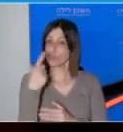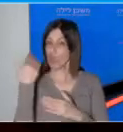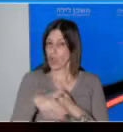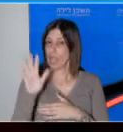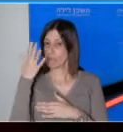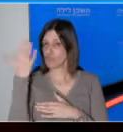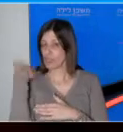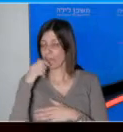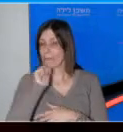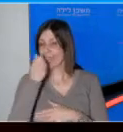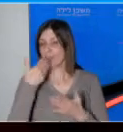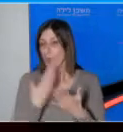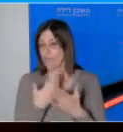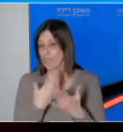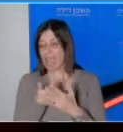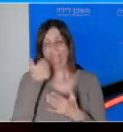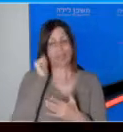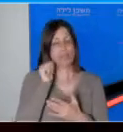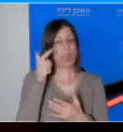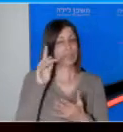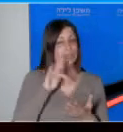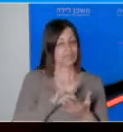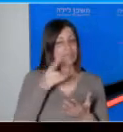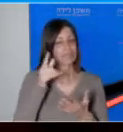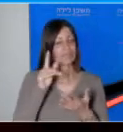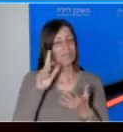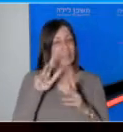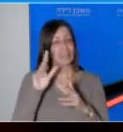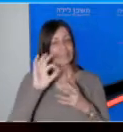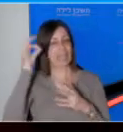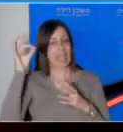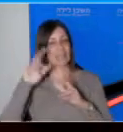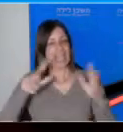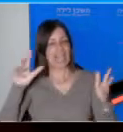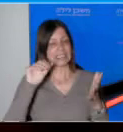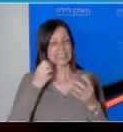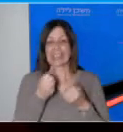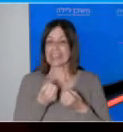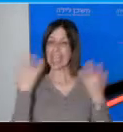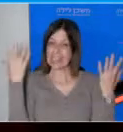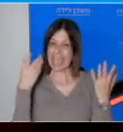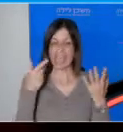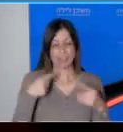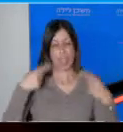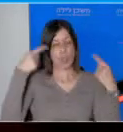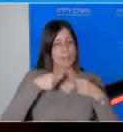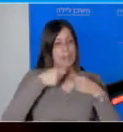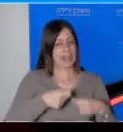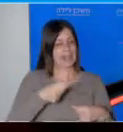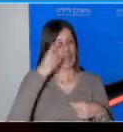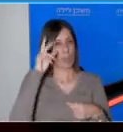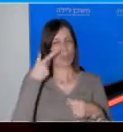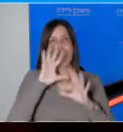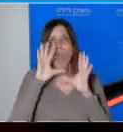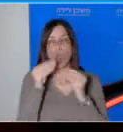חמישי שעבר מתראיינת לעובדה, אתמול היא כבר מככבת בארץ נהדרת, היום מתפקדת לליכוד. את יודעת, הכל קורה כל כך מהר, את אומרת שזה